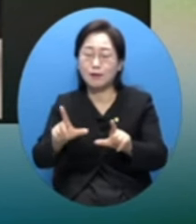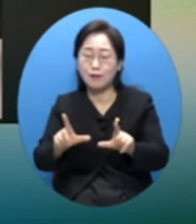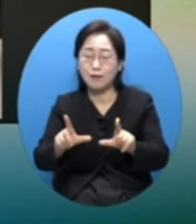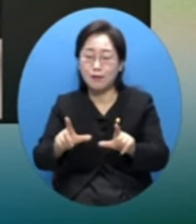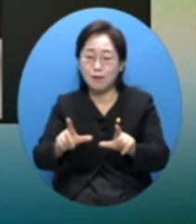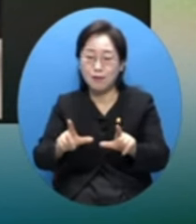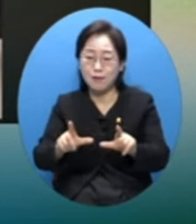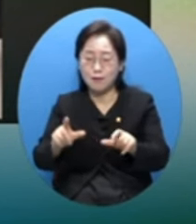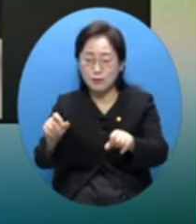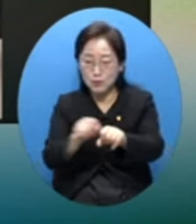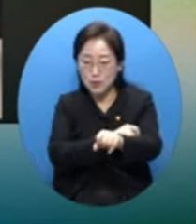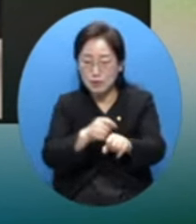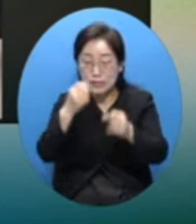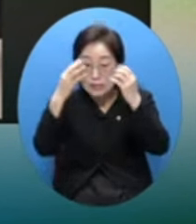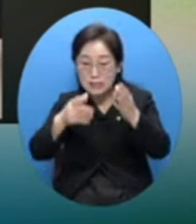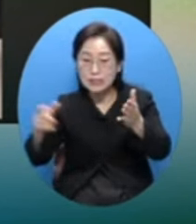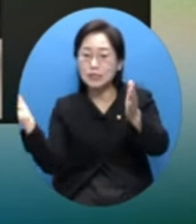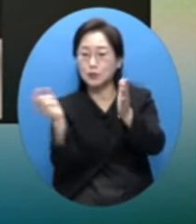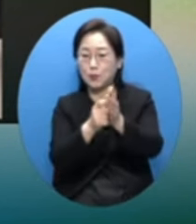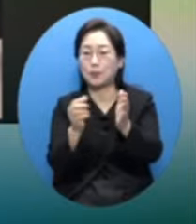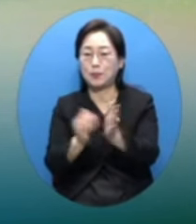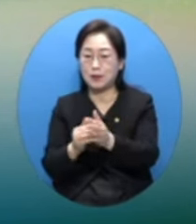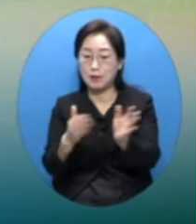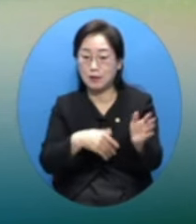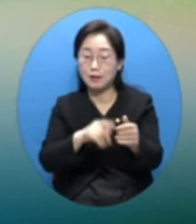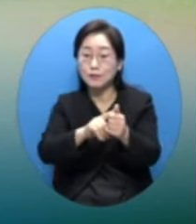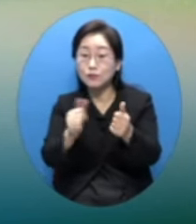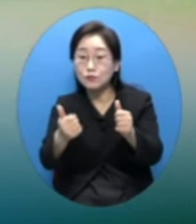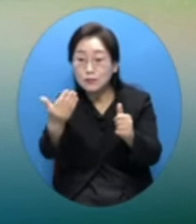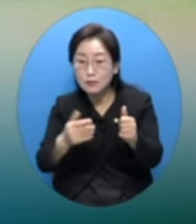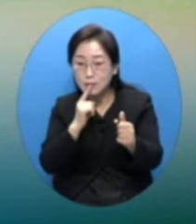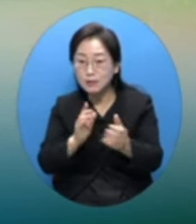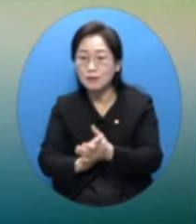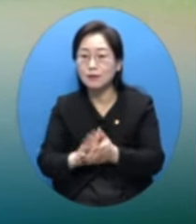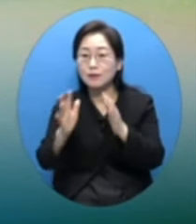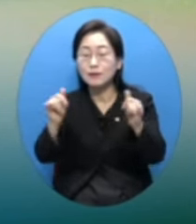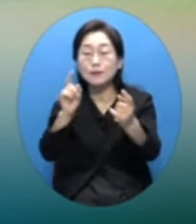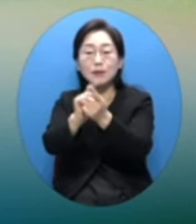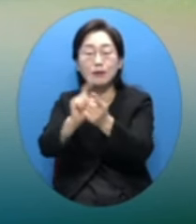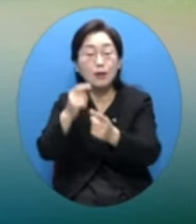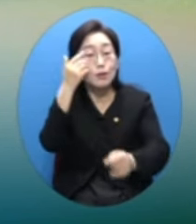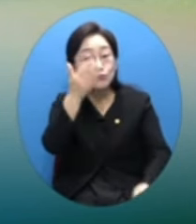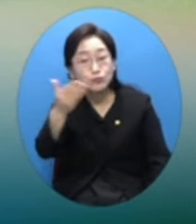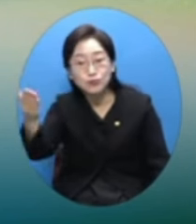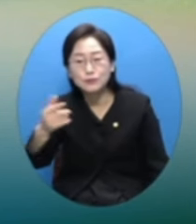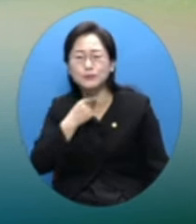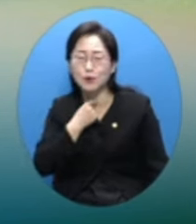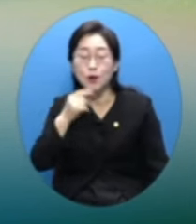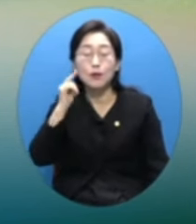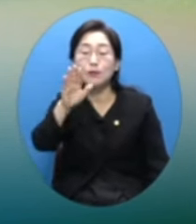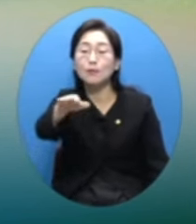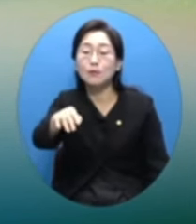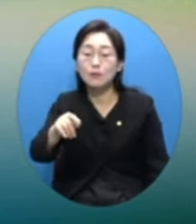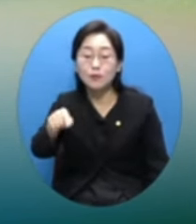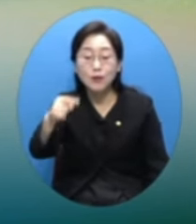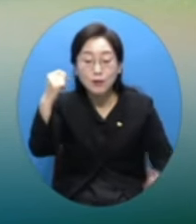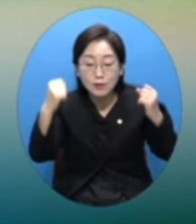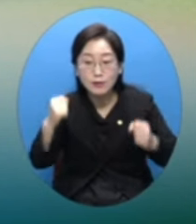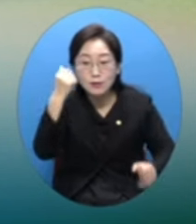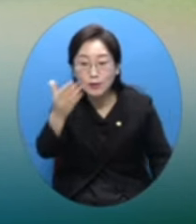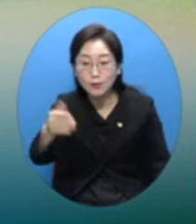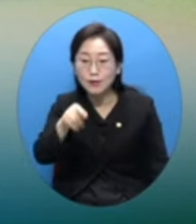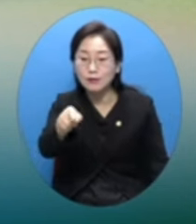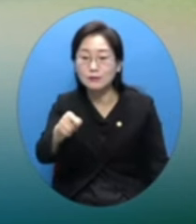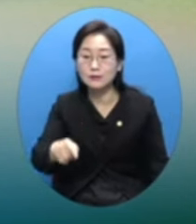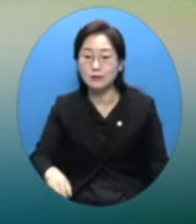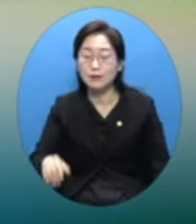전에이 같은 말을 남겼습니다 저는 사람들을 보면 이렇게 묻고 싶습니다 당신은 왜 여기 있나요 당신이